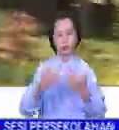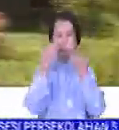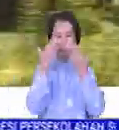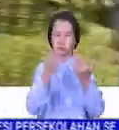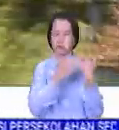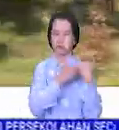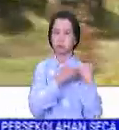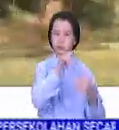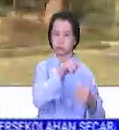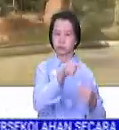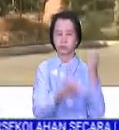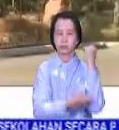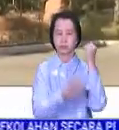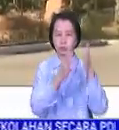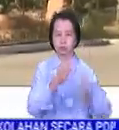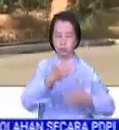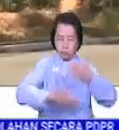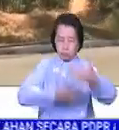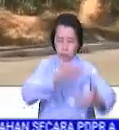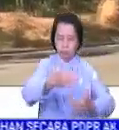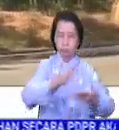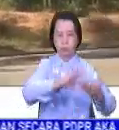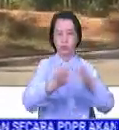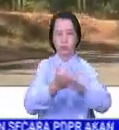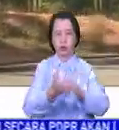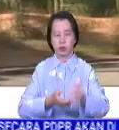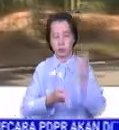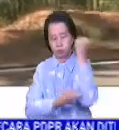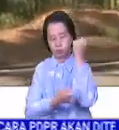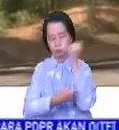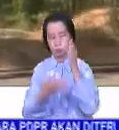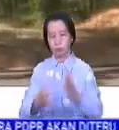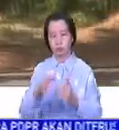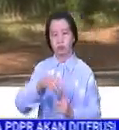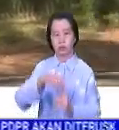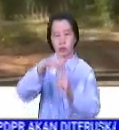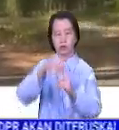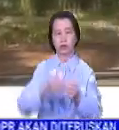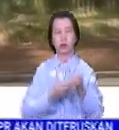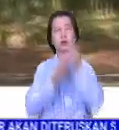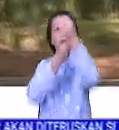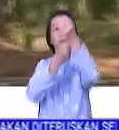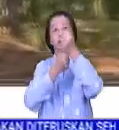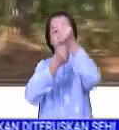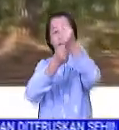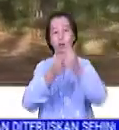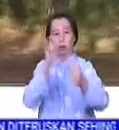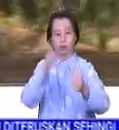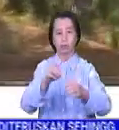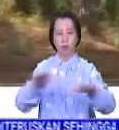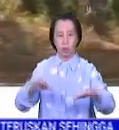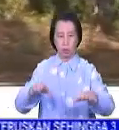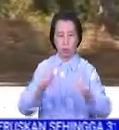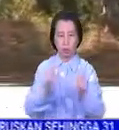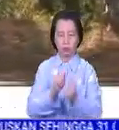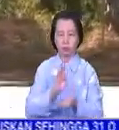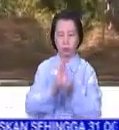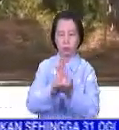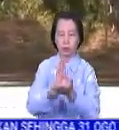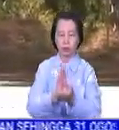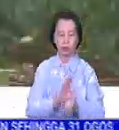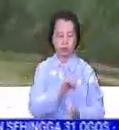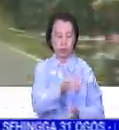peranan para peneroka yang memaju sektor komuniti peradangan khususnya kelapa sawi yang wajar dilaksana untuk membantu